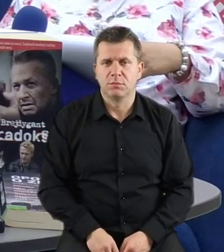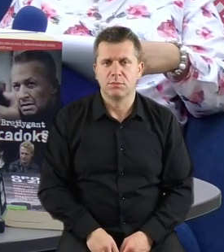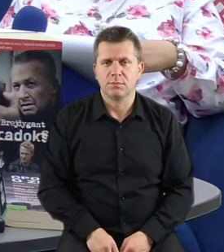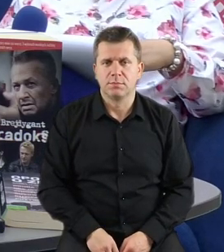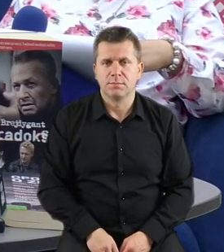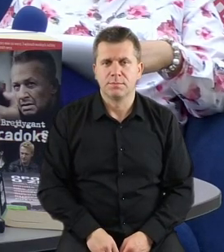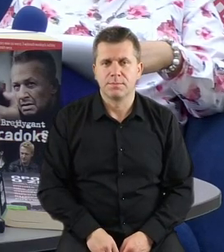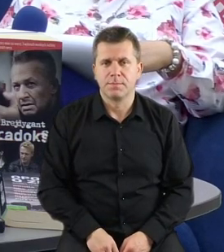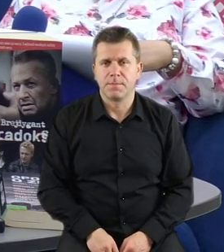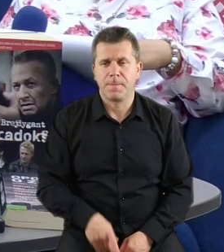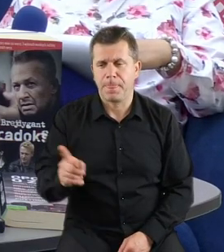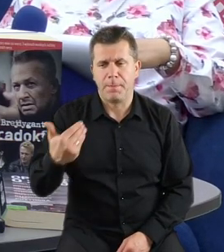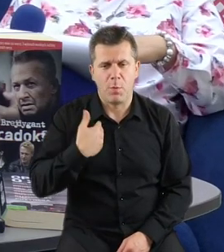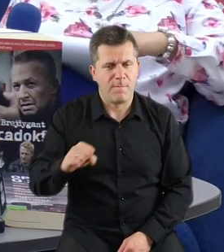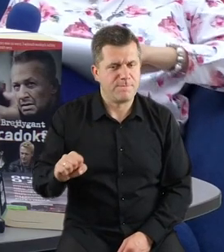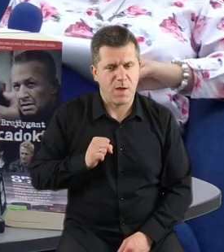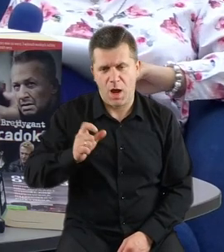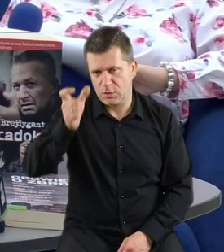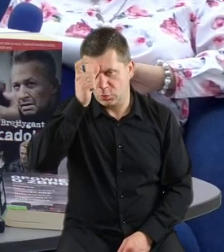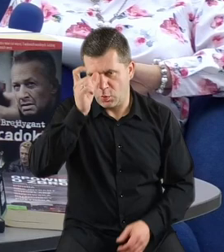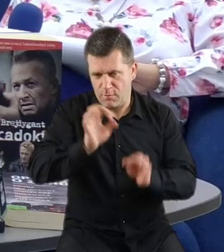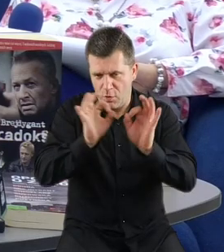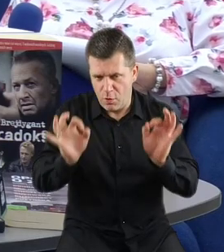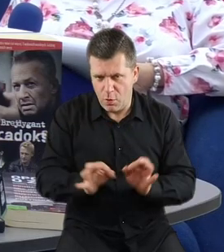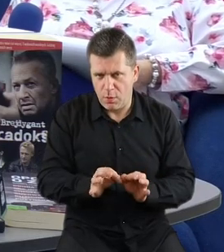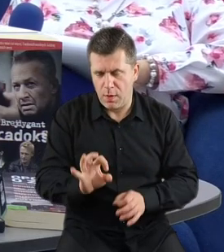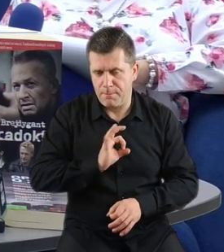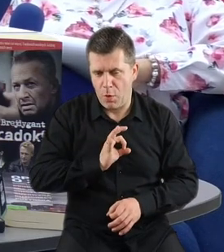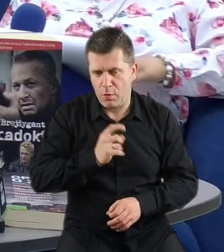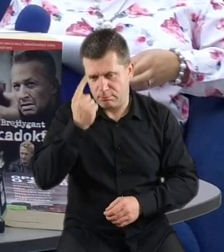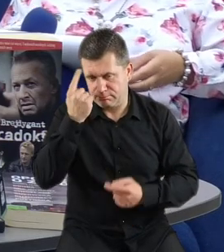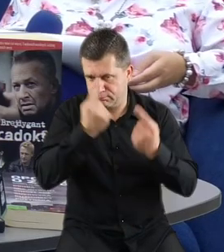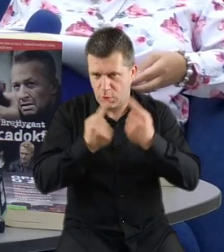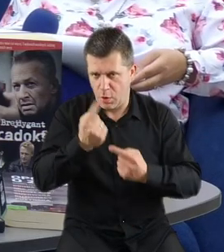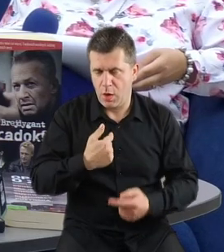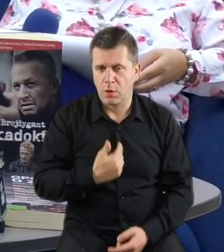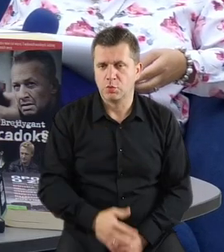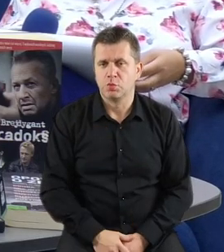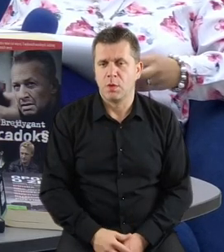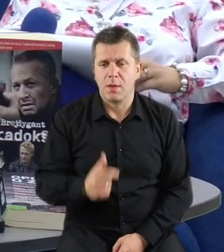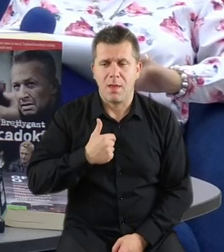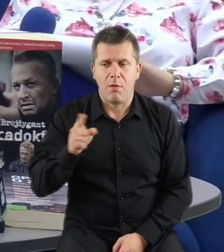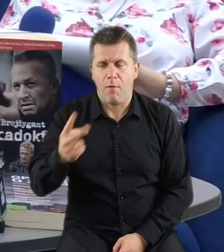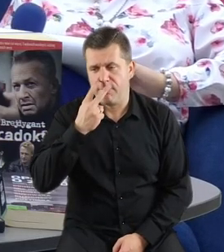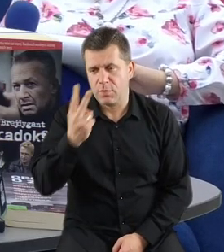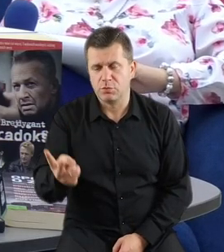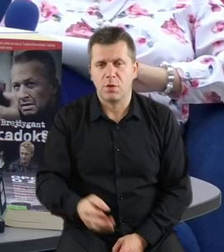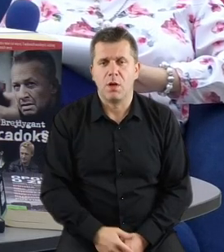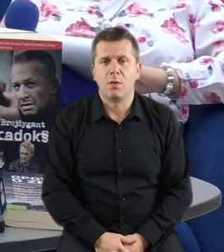był fajny człowiek generalnie, tylko w moim przynajmniej pojęciu, jak ja go widziałem. Więc